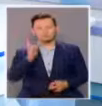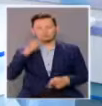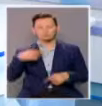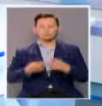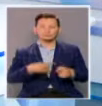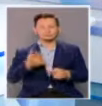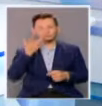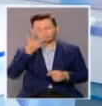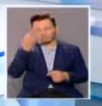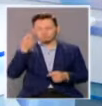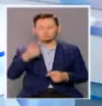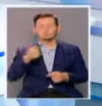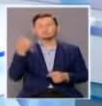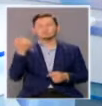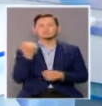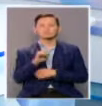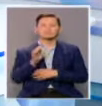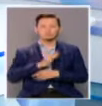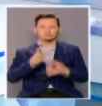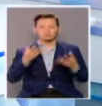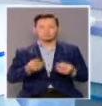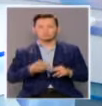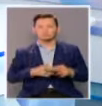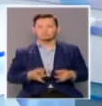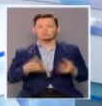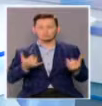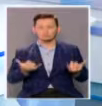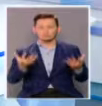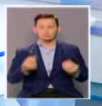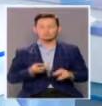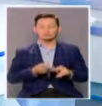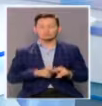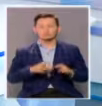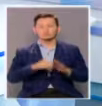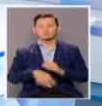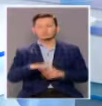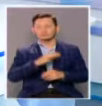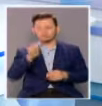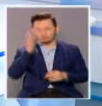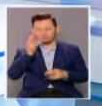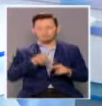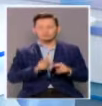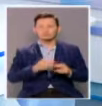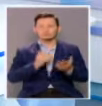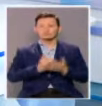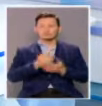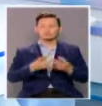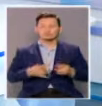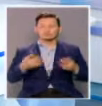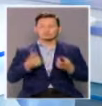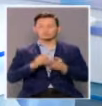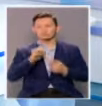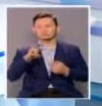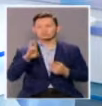Ұрпақтар ұмытпайтын ұлы жеңіс. Күнтізбедегі бұл күн біздің әрқайсымыз үшін жүрекке ыстық. Осы шоқтығы бейік мереке қарсаңында Ембі